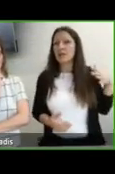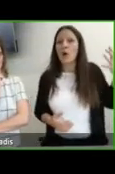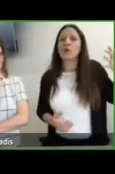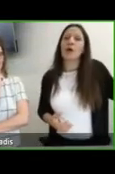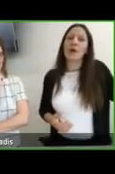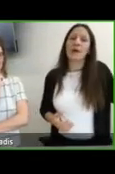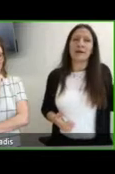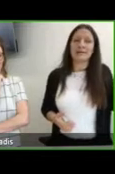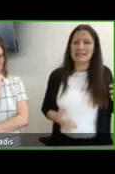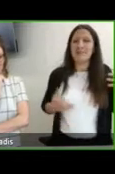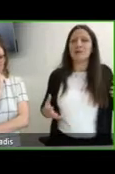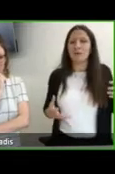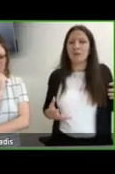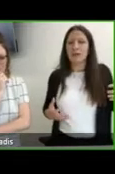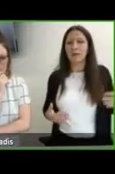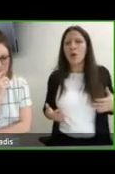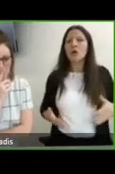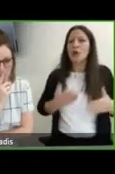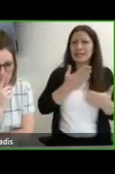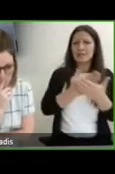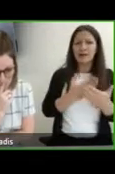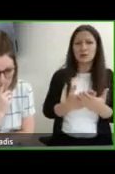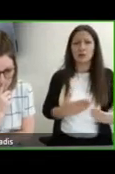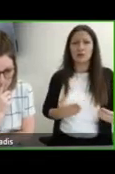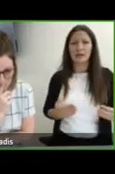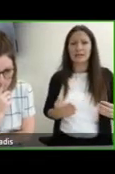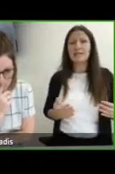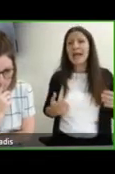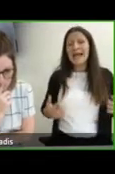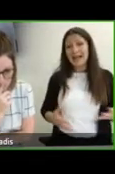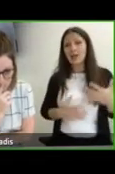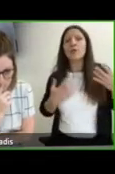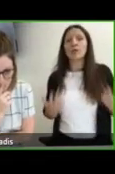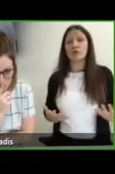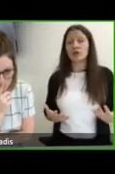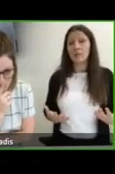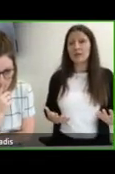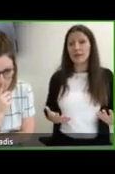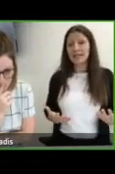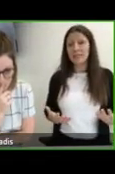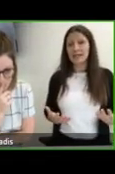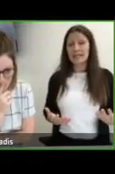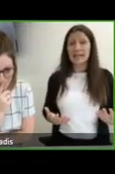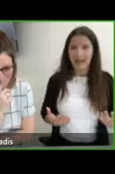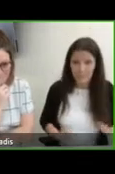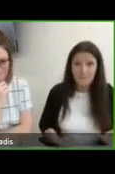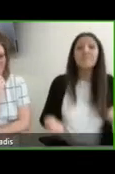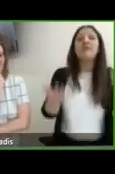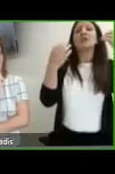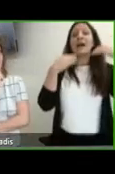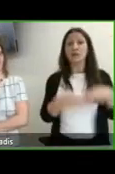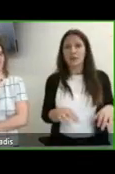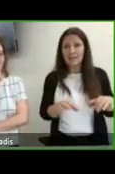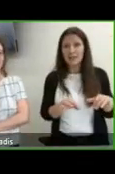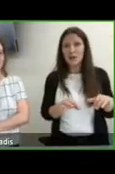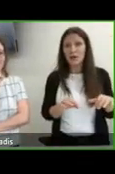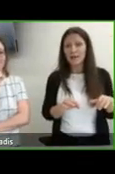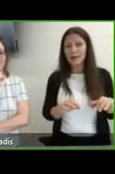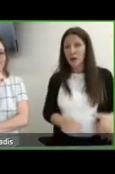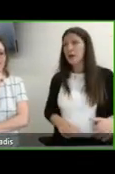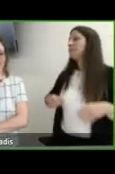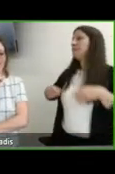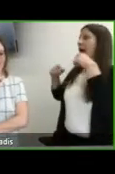solliciter d'autres espaces de mon cerveau que l'espace du jugement critique, et donc, j'ai plus tendance à baisser les gardes. Je rajoute à ça